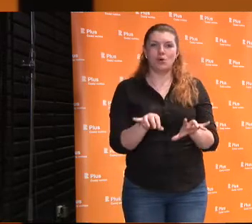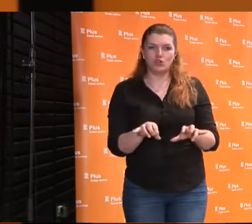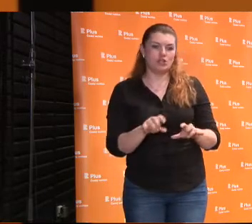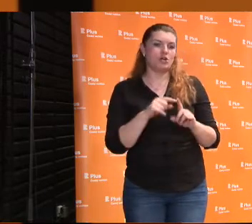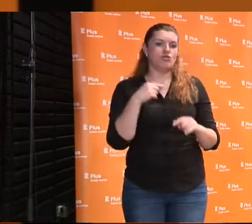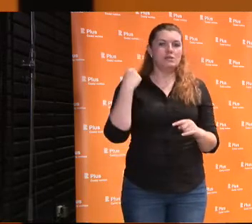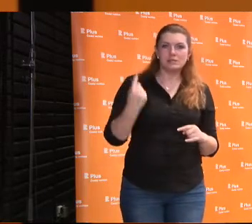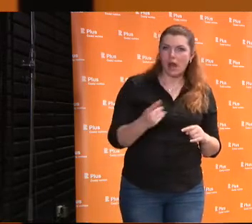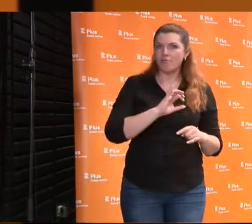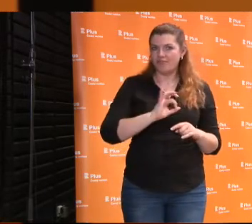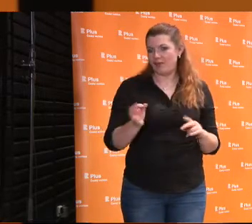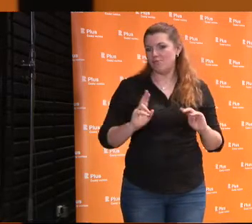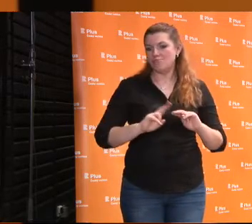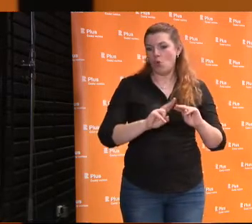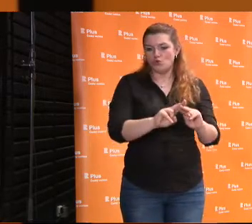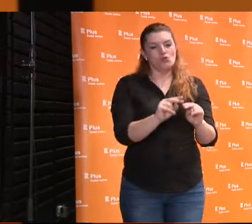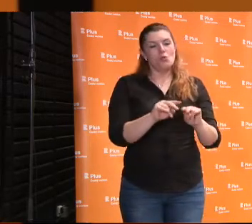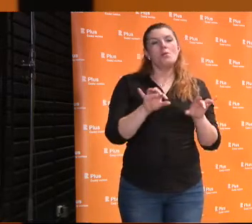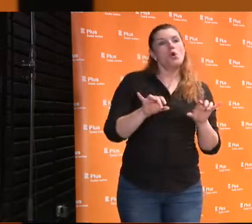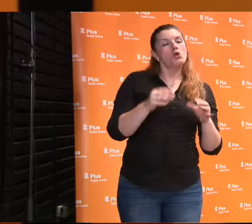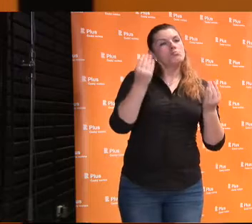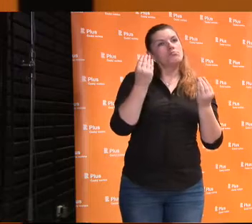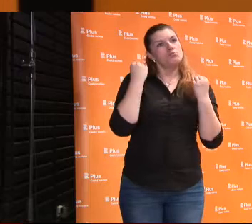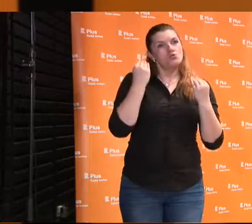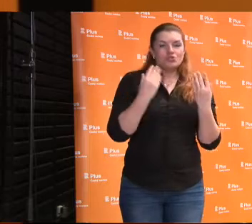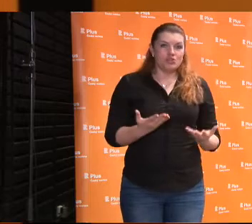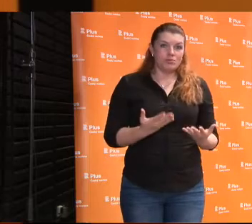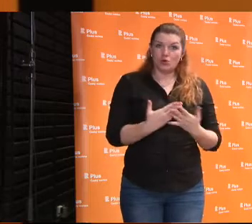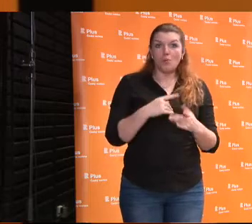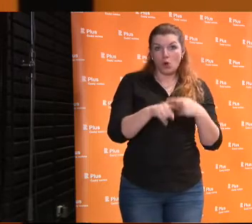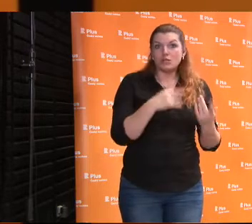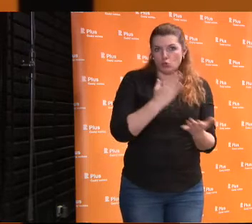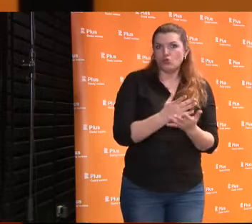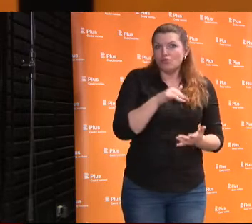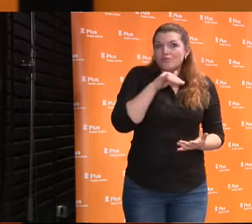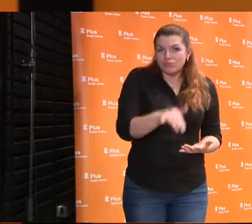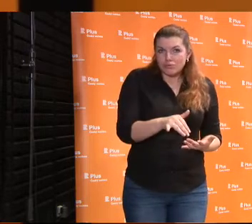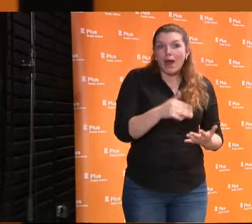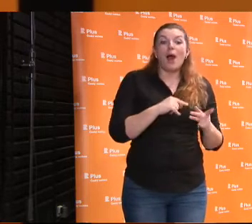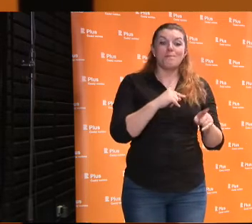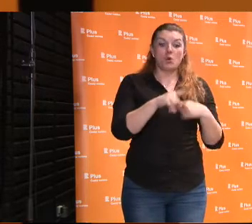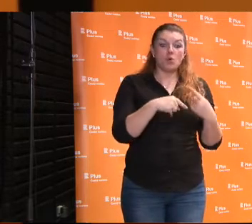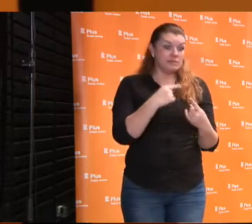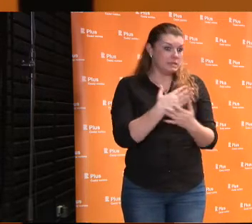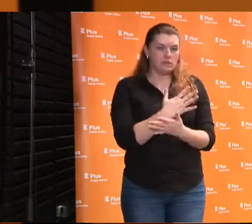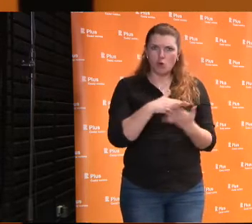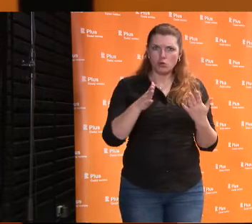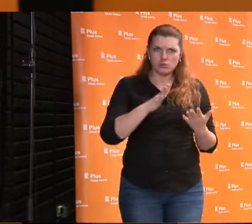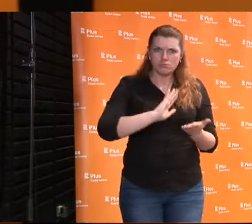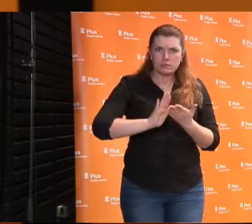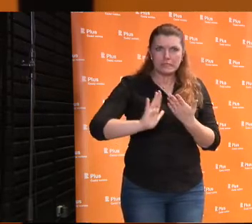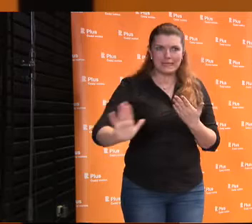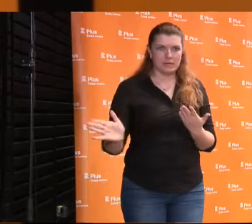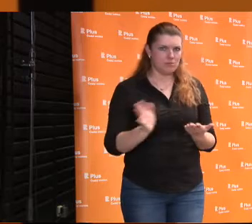samostatně postupovat v rámci nějakého programu, čili ten proces už nastal. Probíhá poměrně rychle, bude